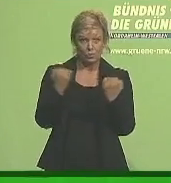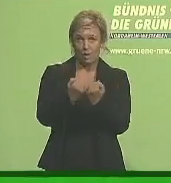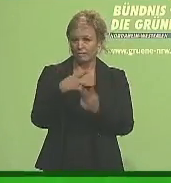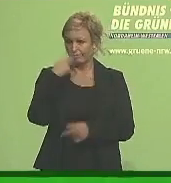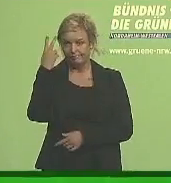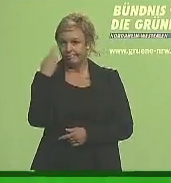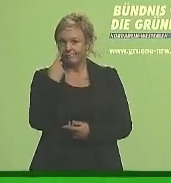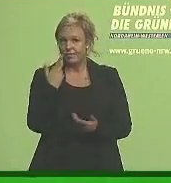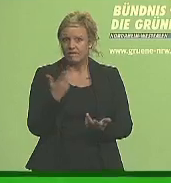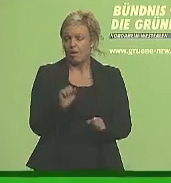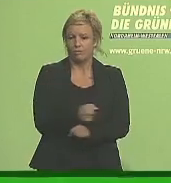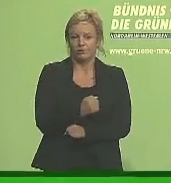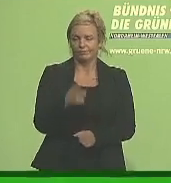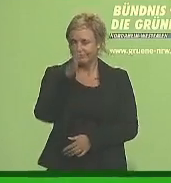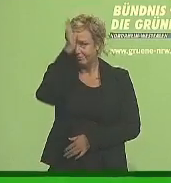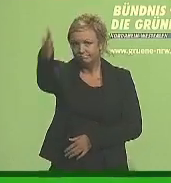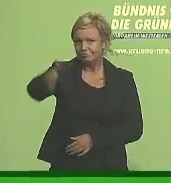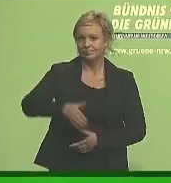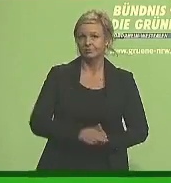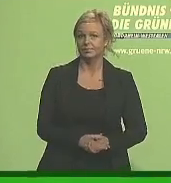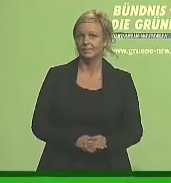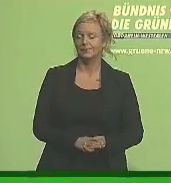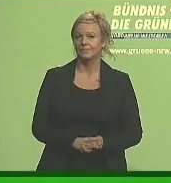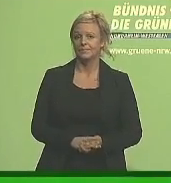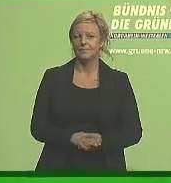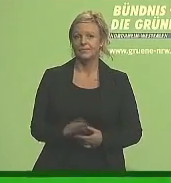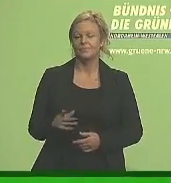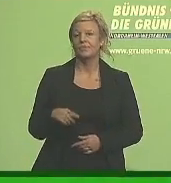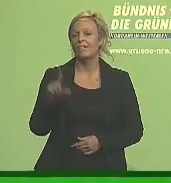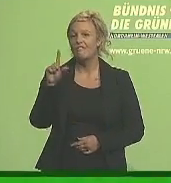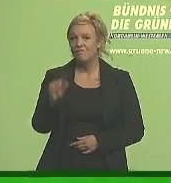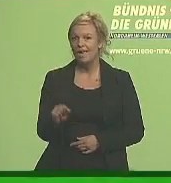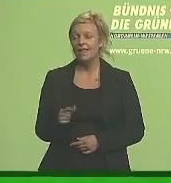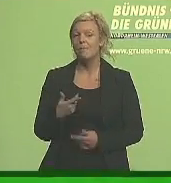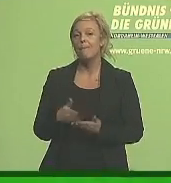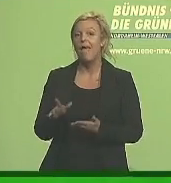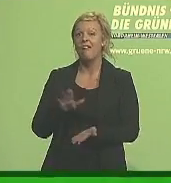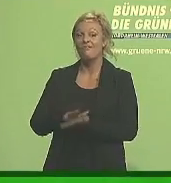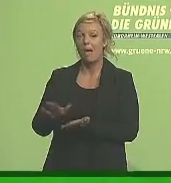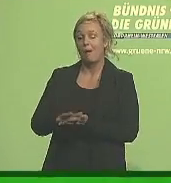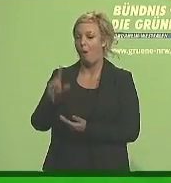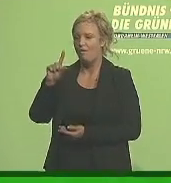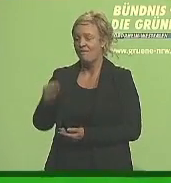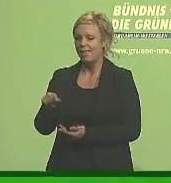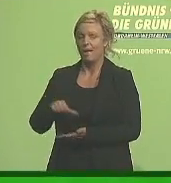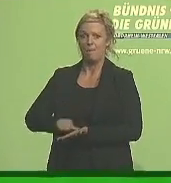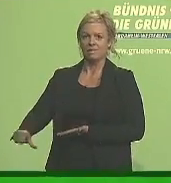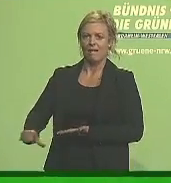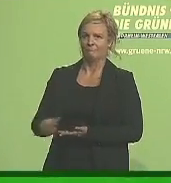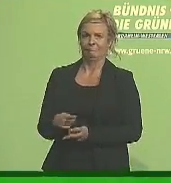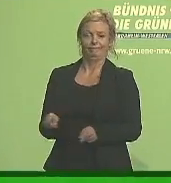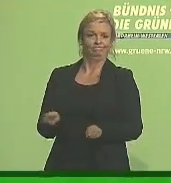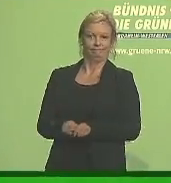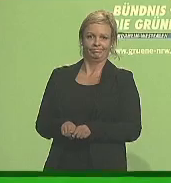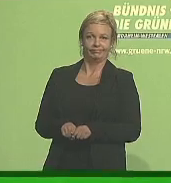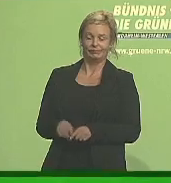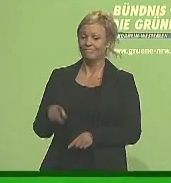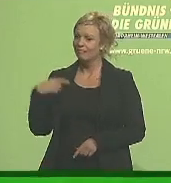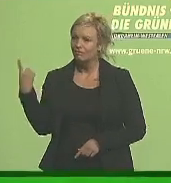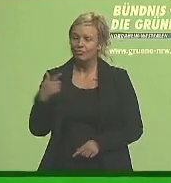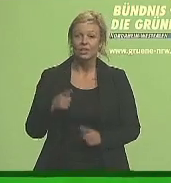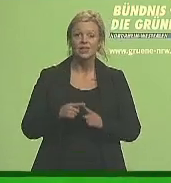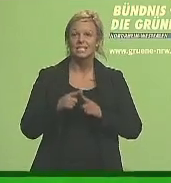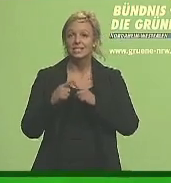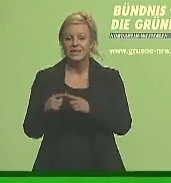degressiv gestaltet wird. Je mehr jemand verbraucht, desto weniger zahlt er dafür. Also das muss unser Ziel sein, liebe Freundinnen und